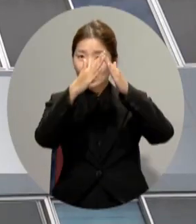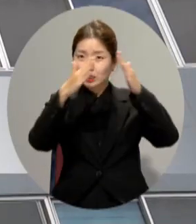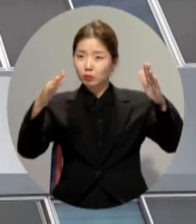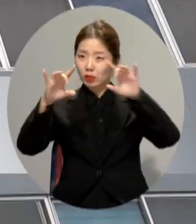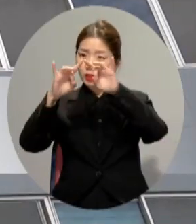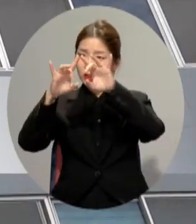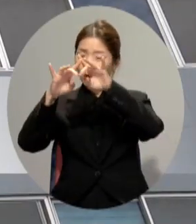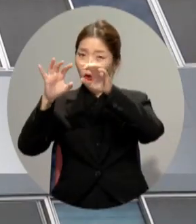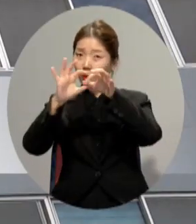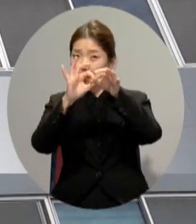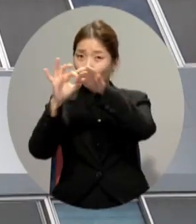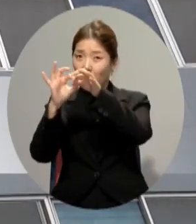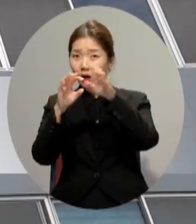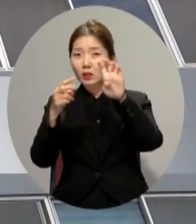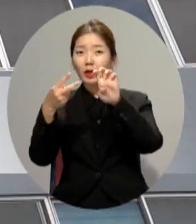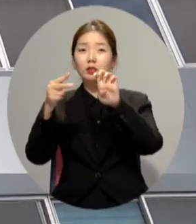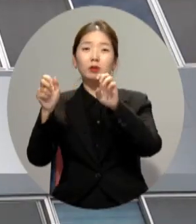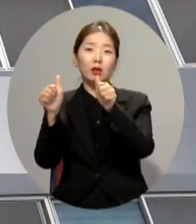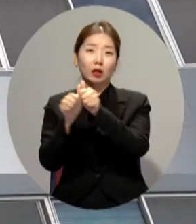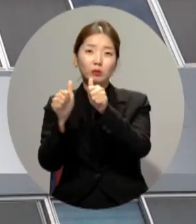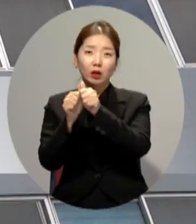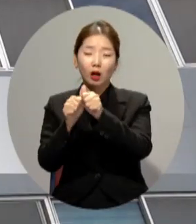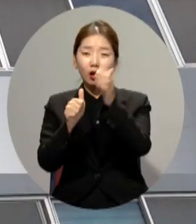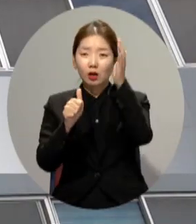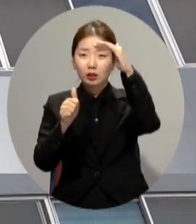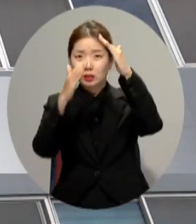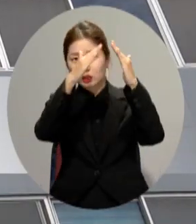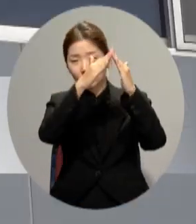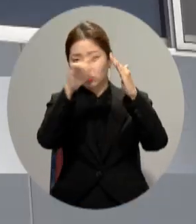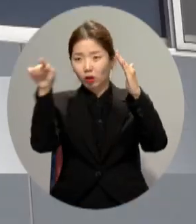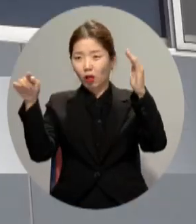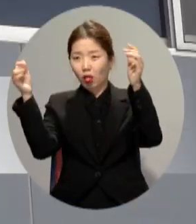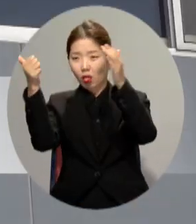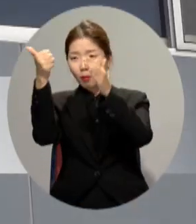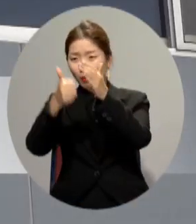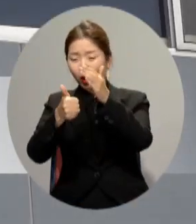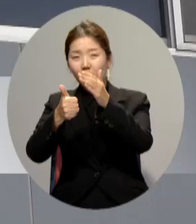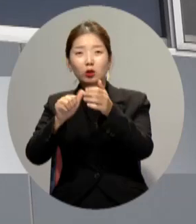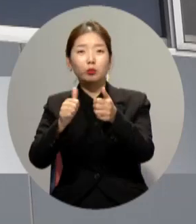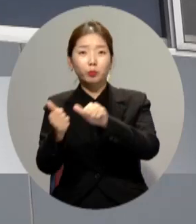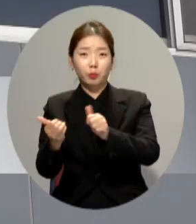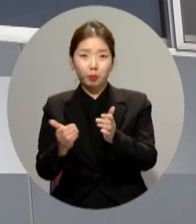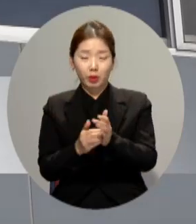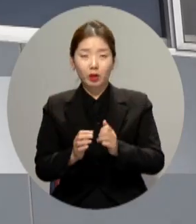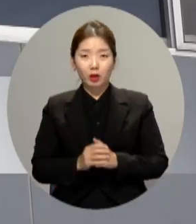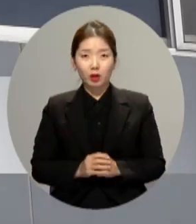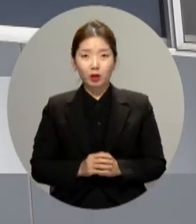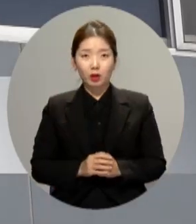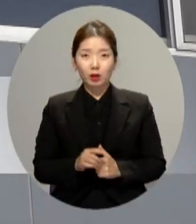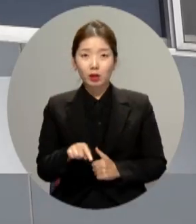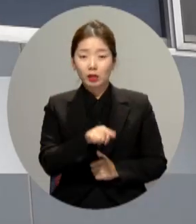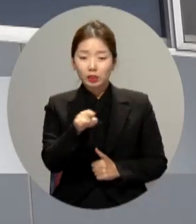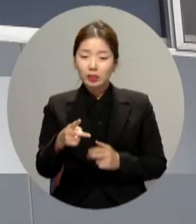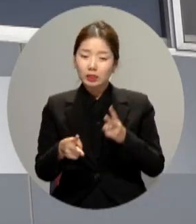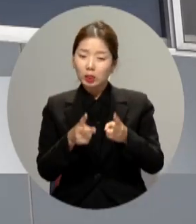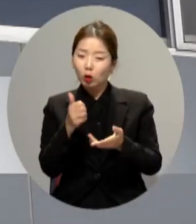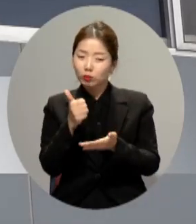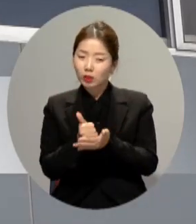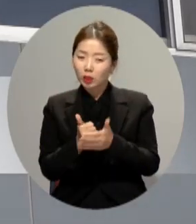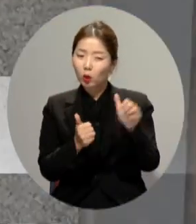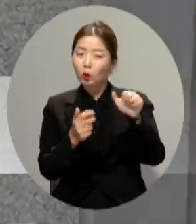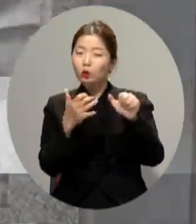전선관을 설치하던 40대 남성이 작업대와 지붕 사이에 끼어 숨졌습니다 노동 당국은 해당 사업장이